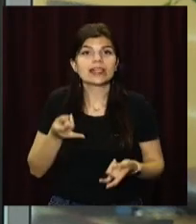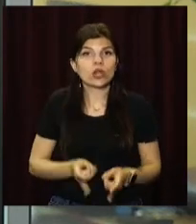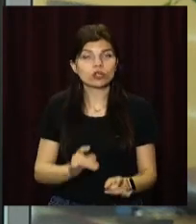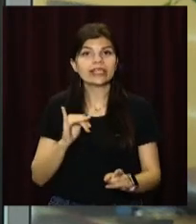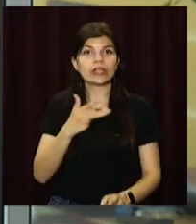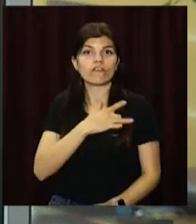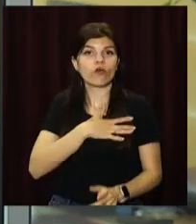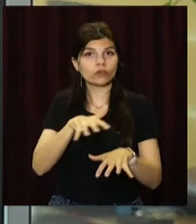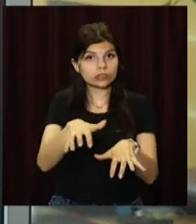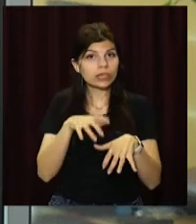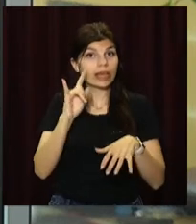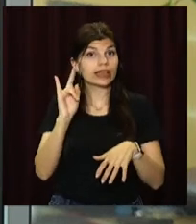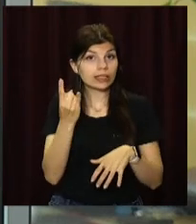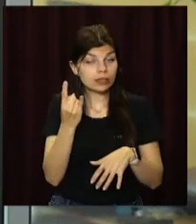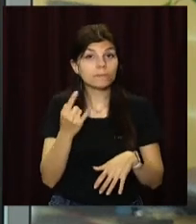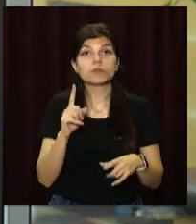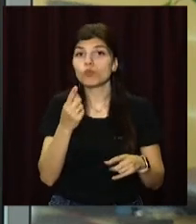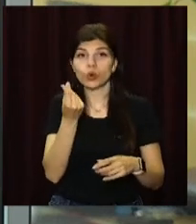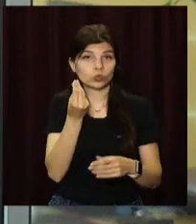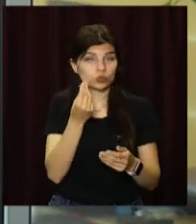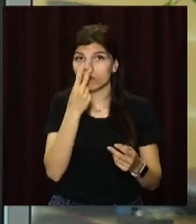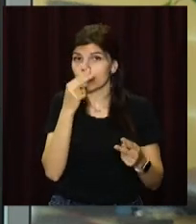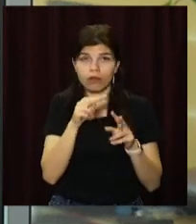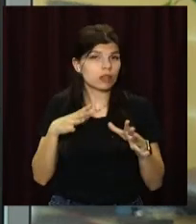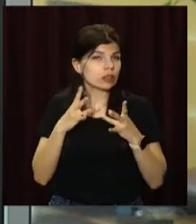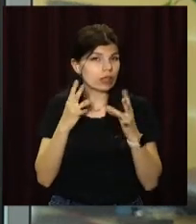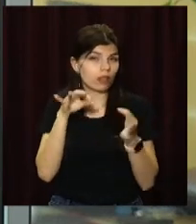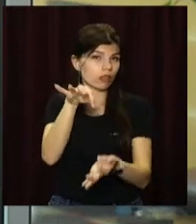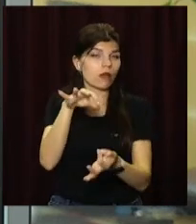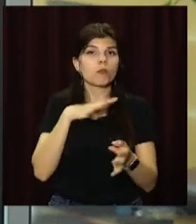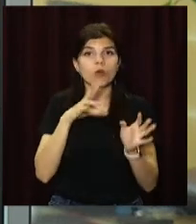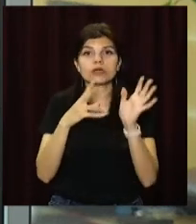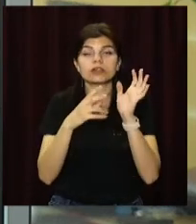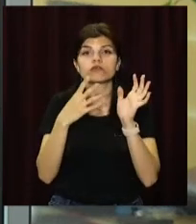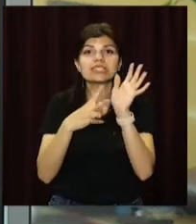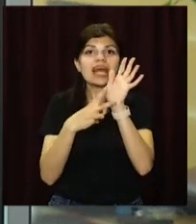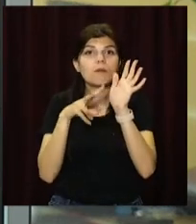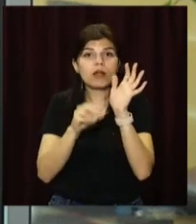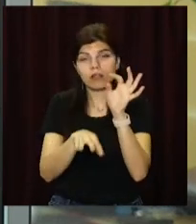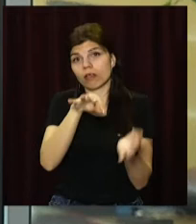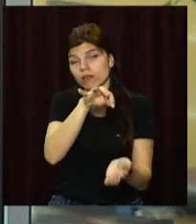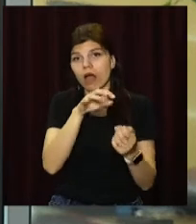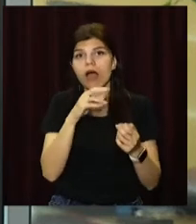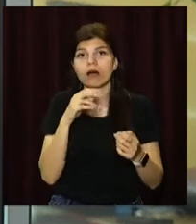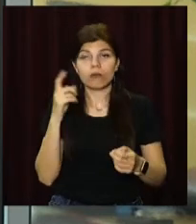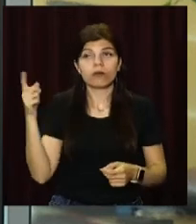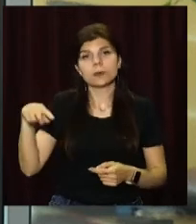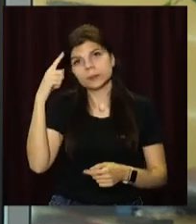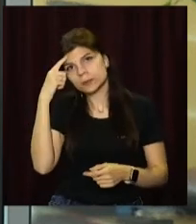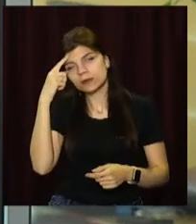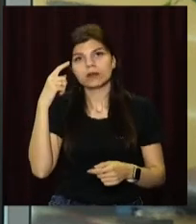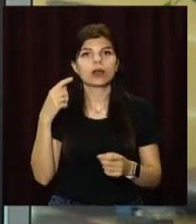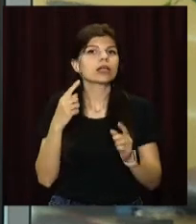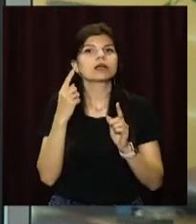та усиновленні дитини, бо суму не переглядали 7 років. Відповідний законопроєкт підтримали на засіданні уряду, схема їх отримання